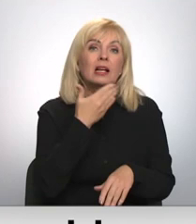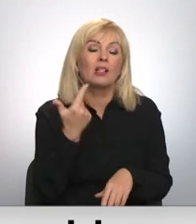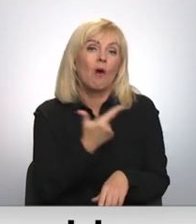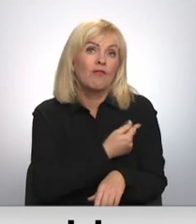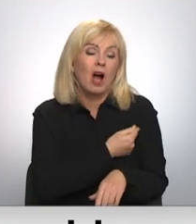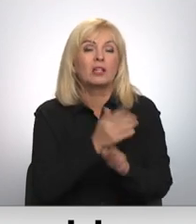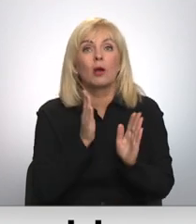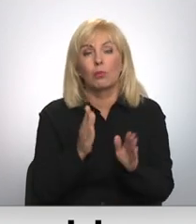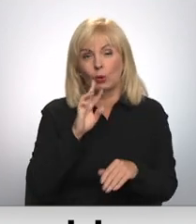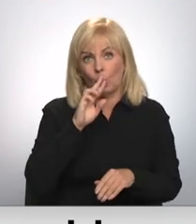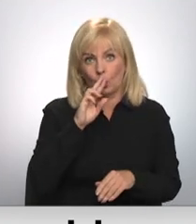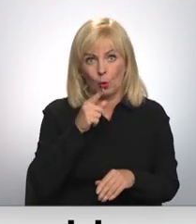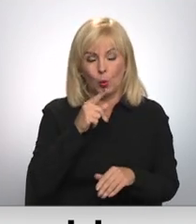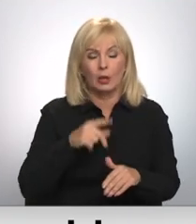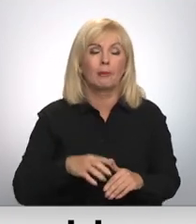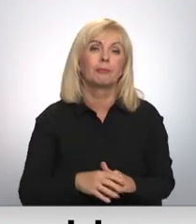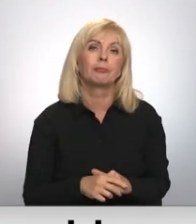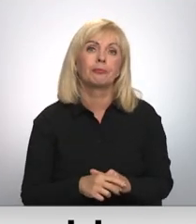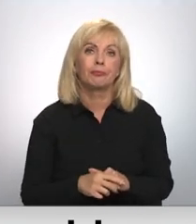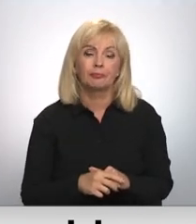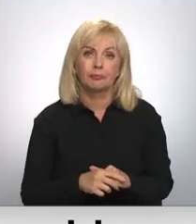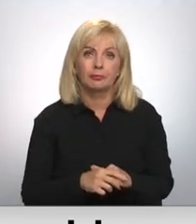kļūda. Plašāk stāsta Dāvids Freidenfelds.